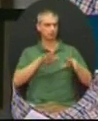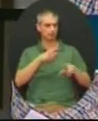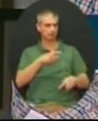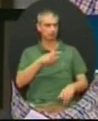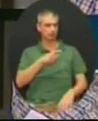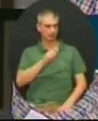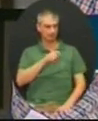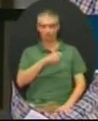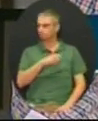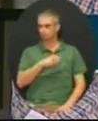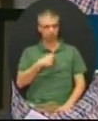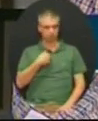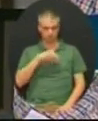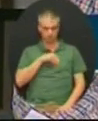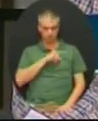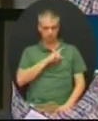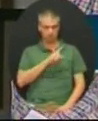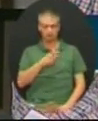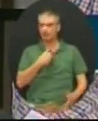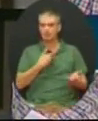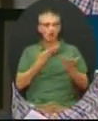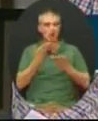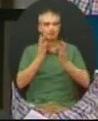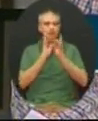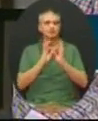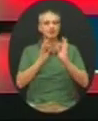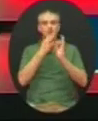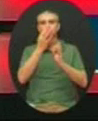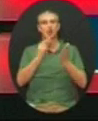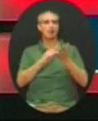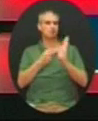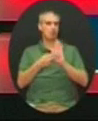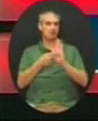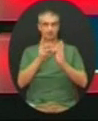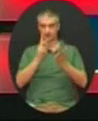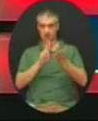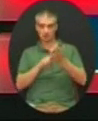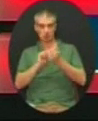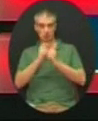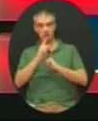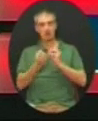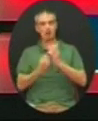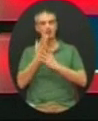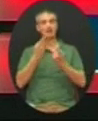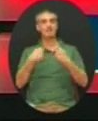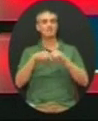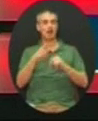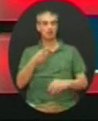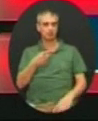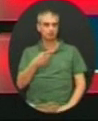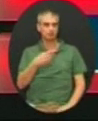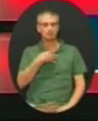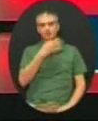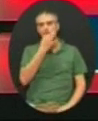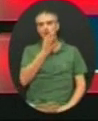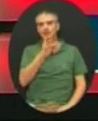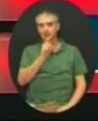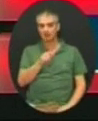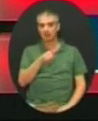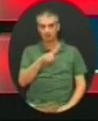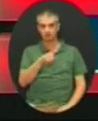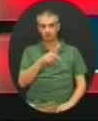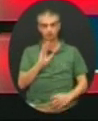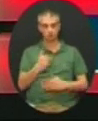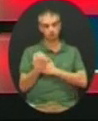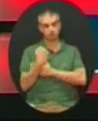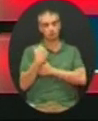הכנסת? אני חלוק עליה מכל וכל. אני לא מתייחס בכלל לשאלה הפוליטית, האם נכון או לא נכון להקים כזאת ועדה, אלא לשאלה אם הכנסת